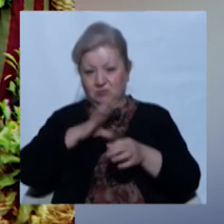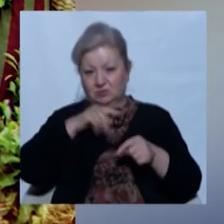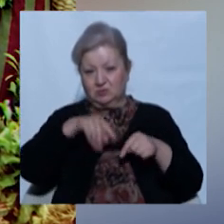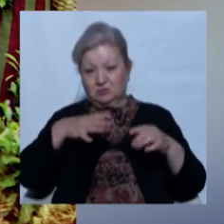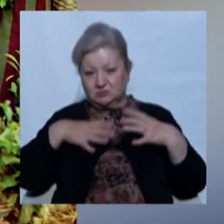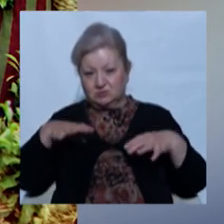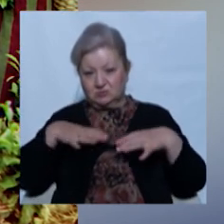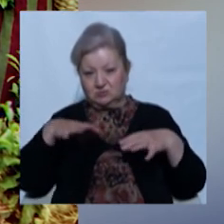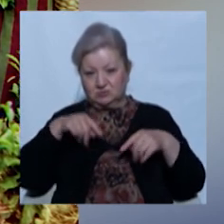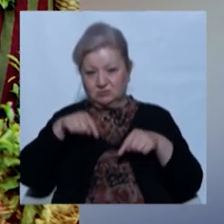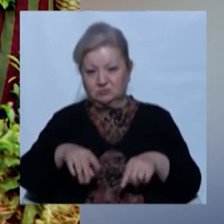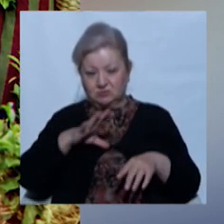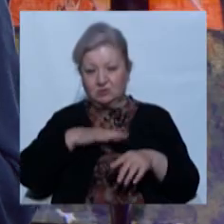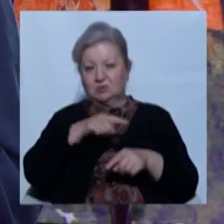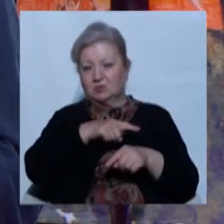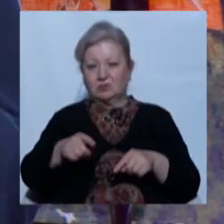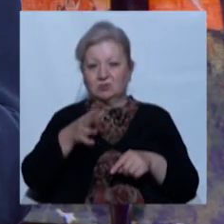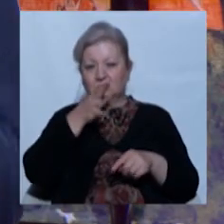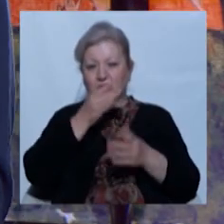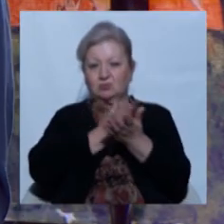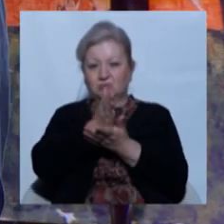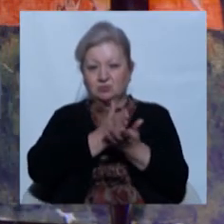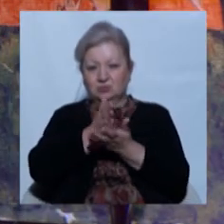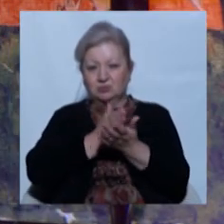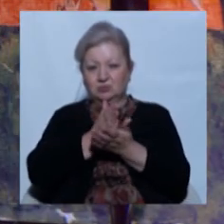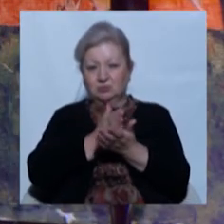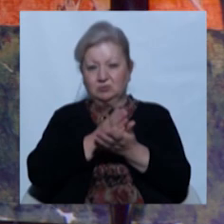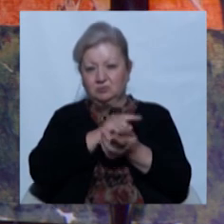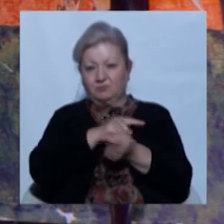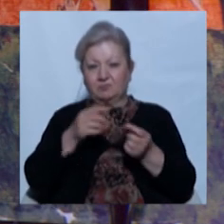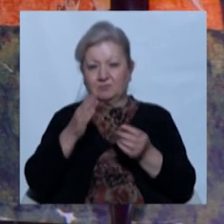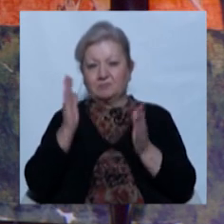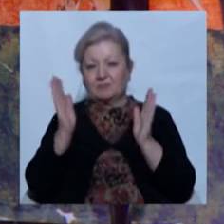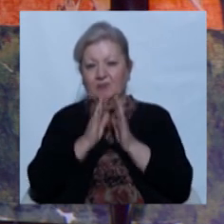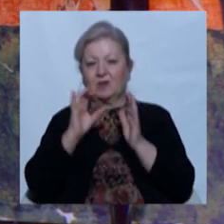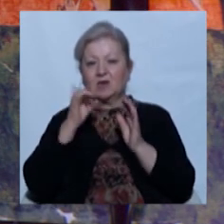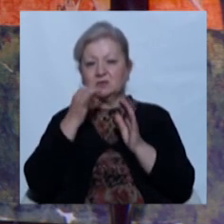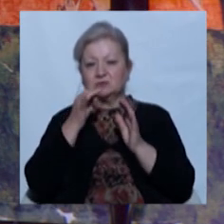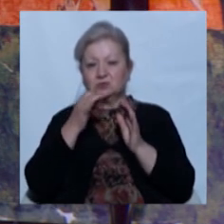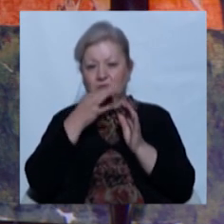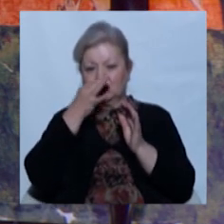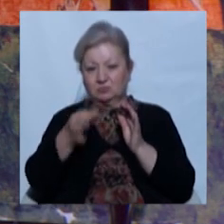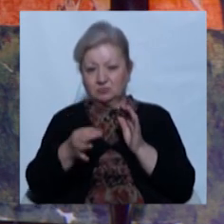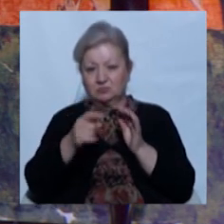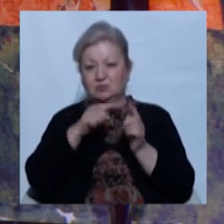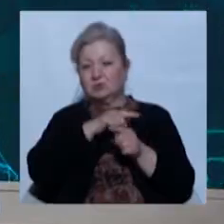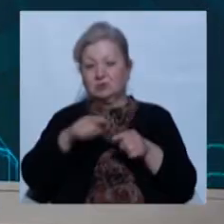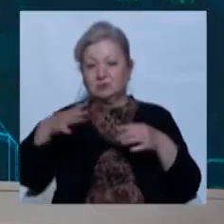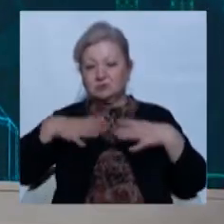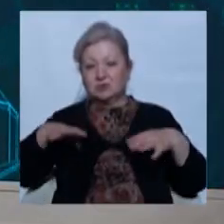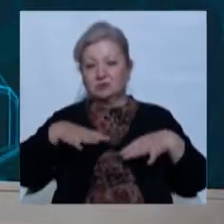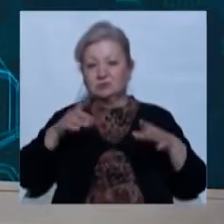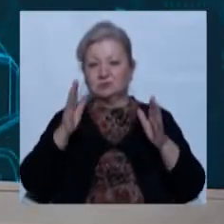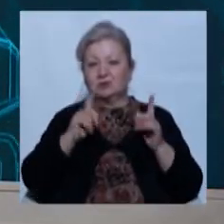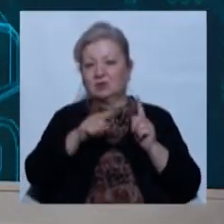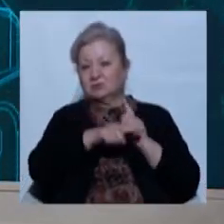დიდი ხნის განმავლობაში, პატარა ისტორიას რო შევეხოთ, საქართველო რაღაცა პერიოდის განმავლობაში